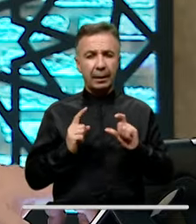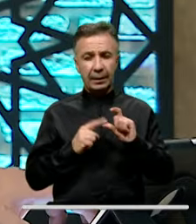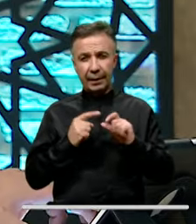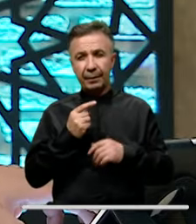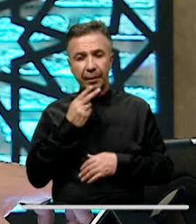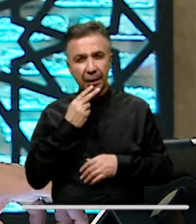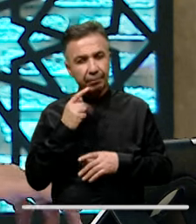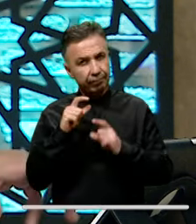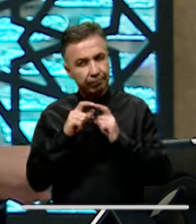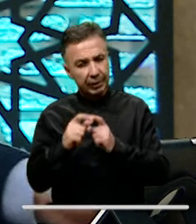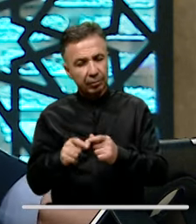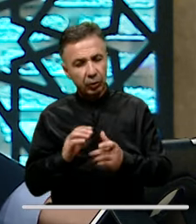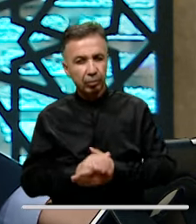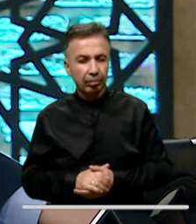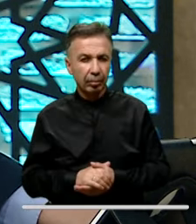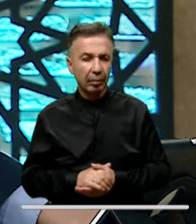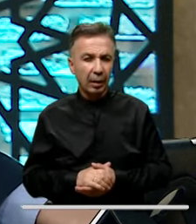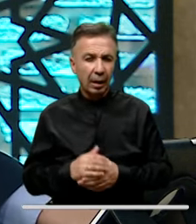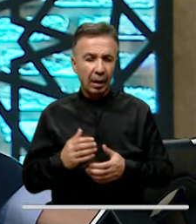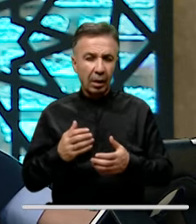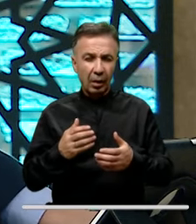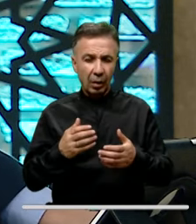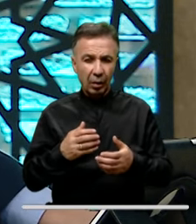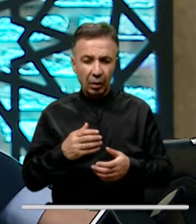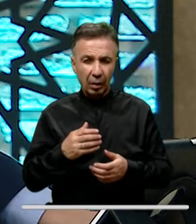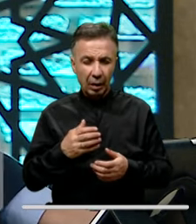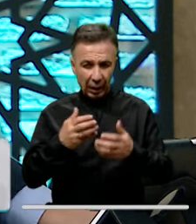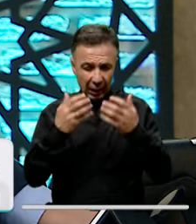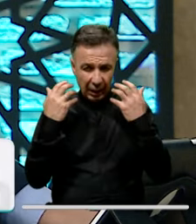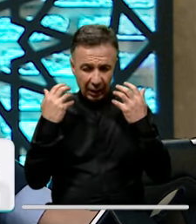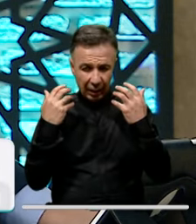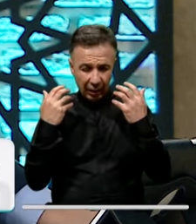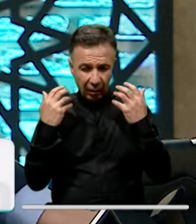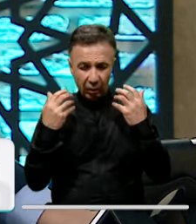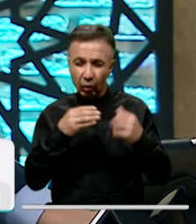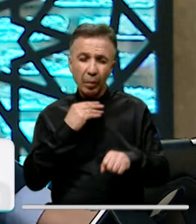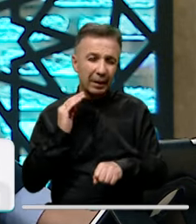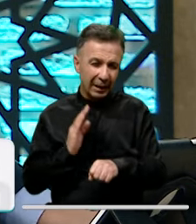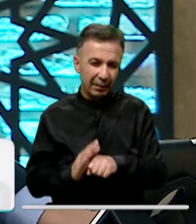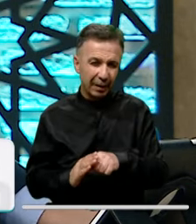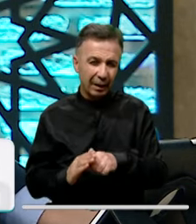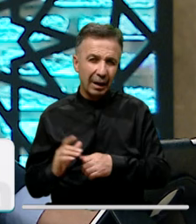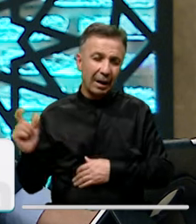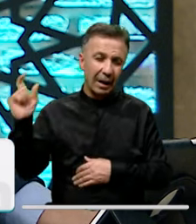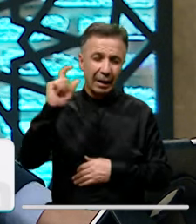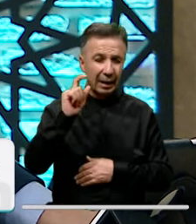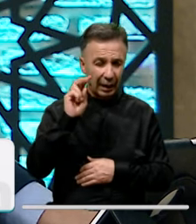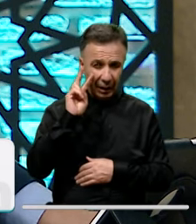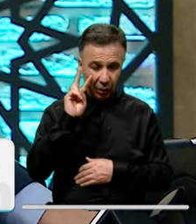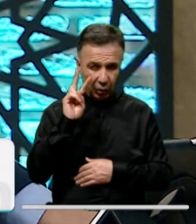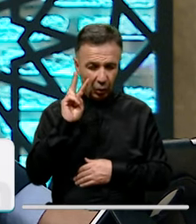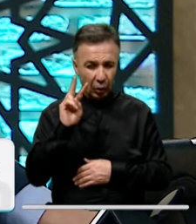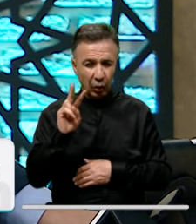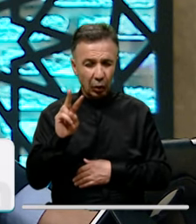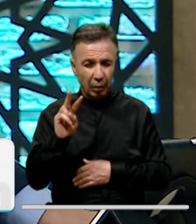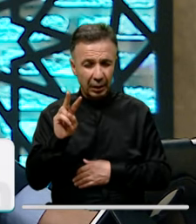var. Bir sosyal medya sorusu, diyor ki kurbanda da hilal görünmesiyle alakalı bir durum söz konusu mu? Hilal görünmezse